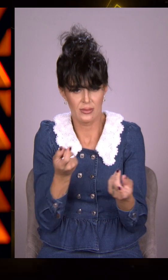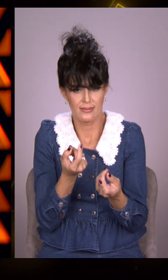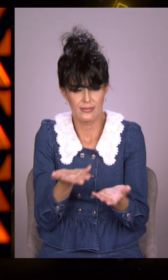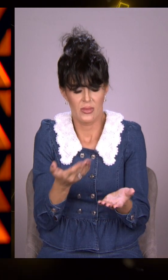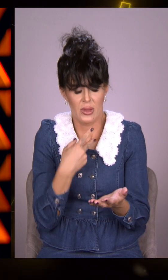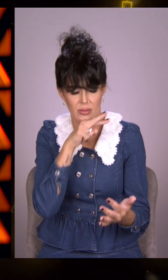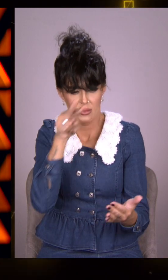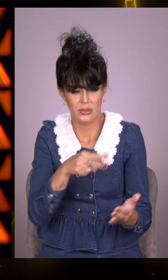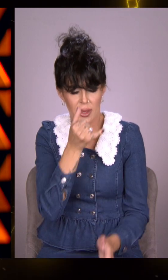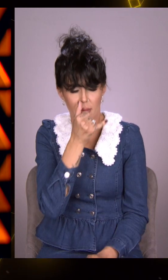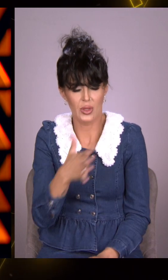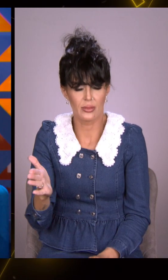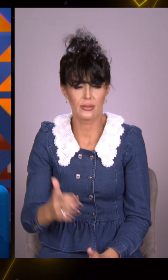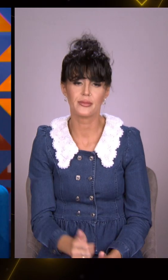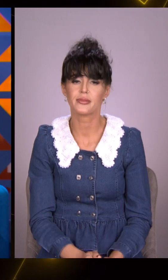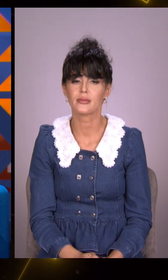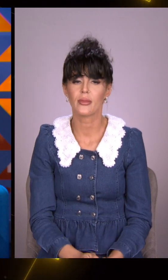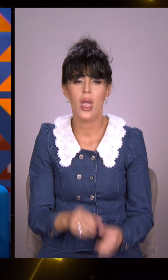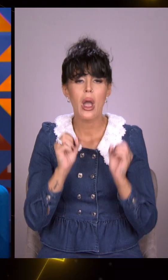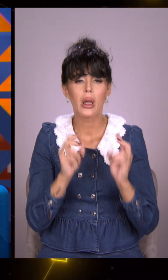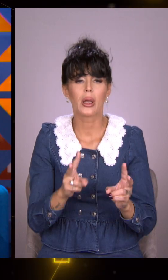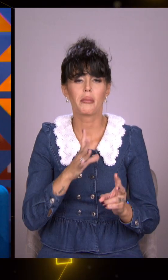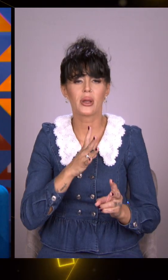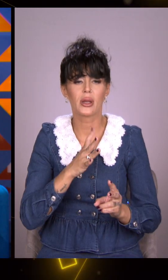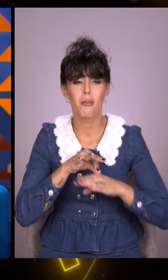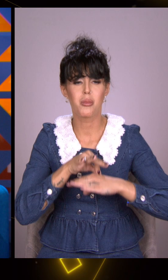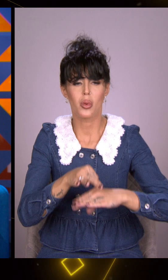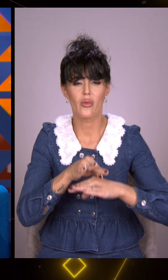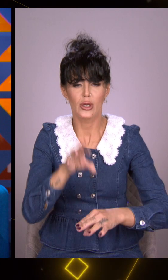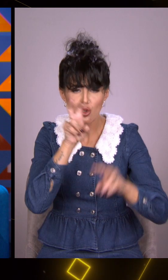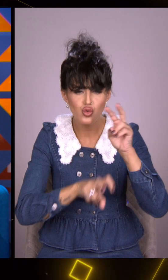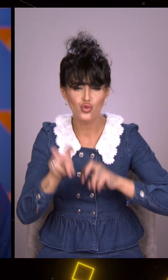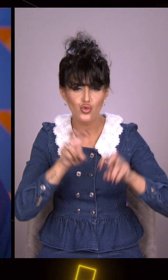четверть. А як відбувалися пошуки онука і скільки вони тривали?